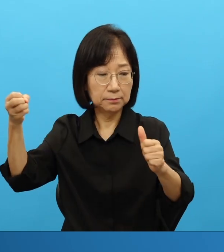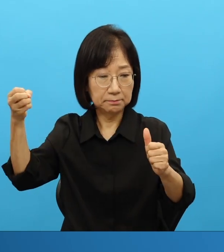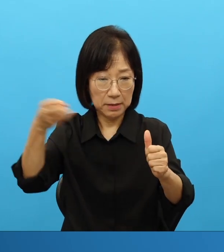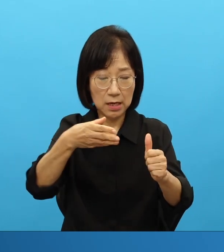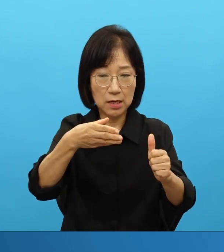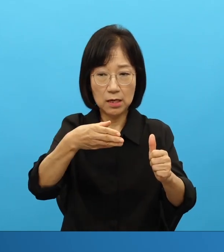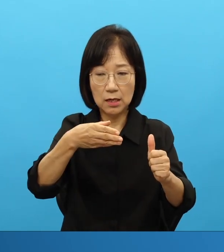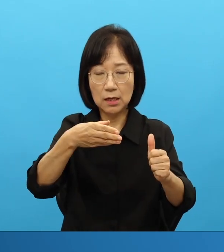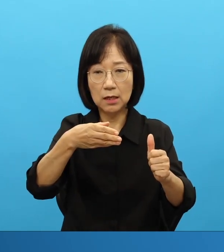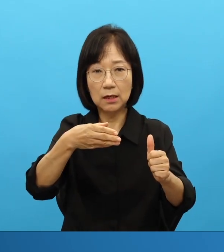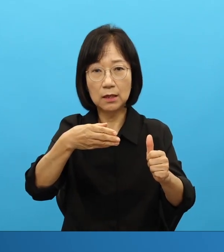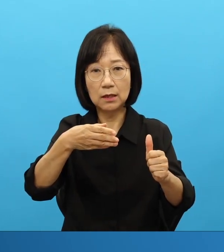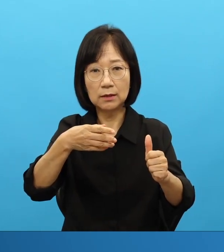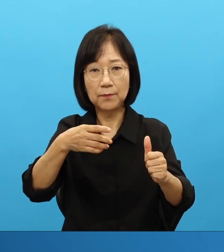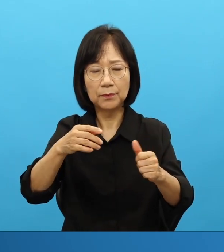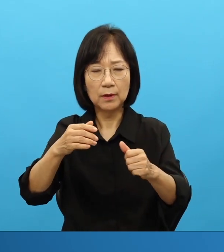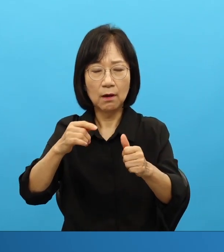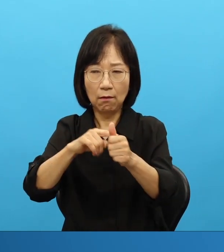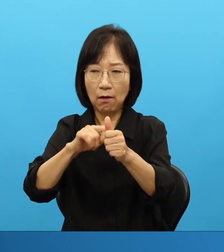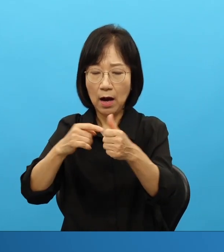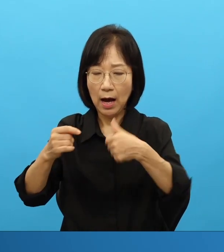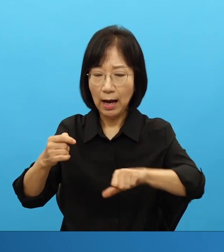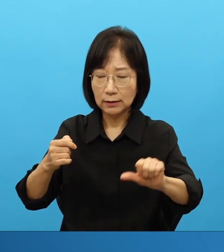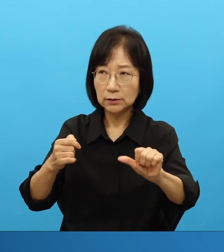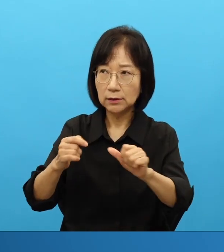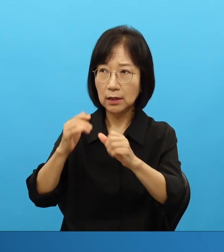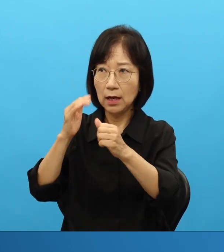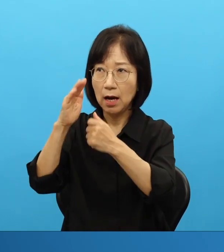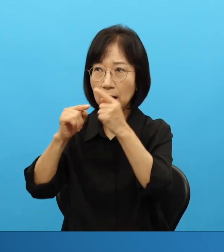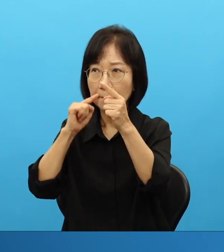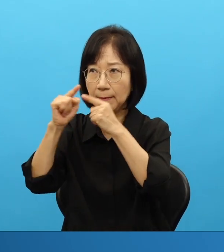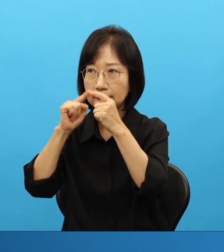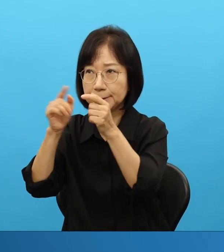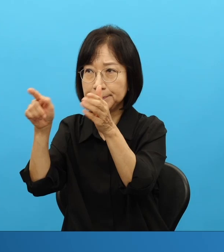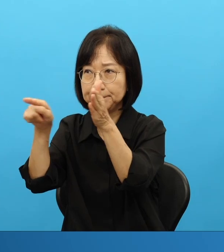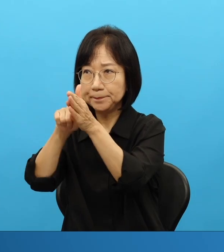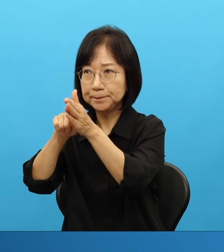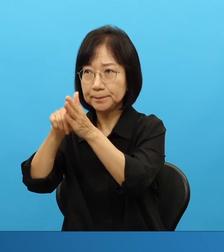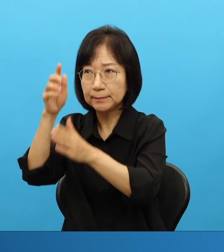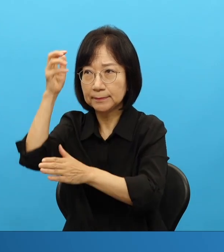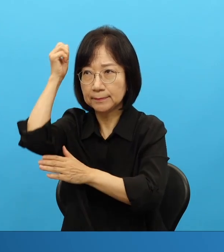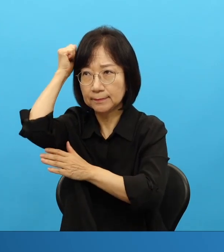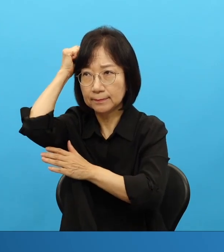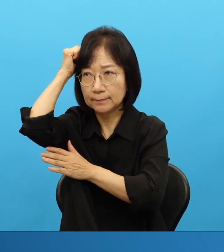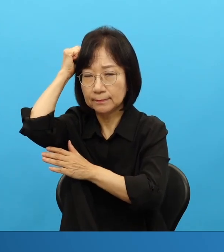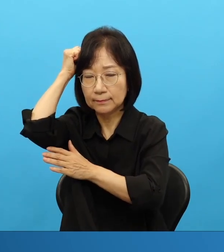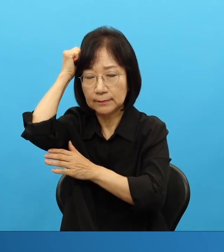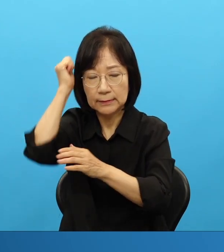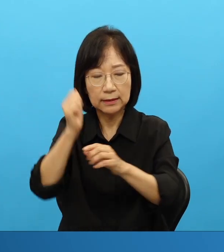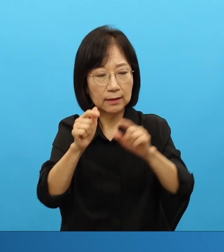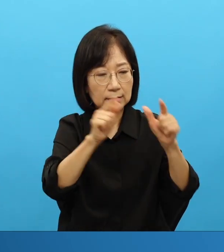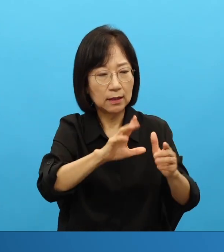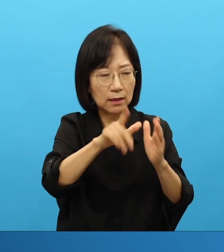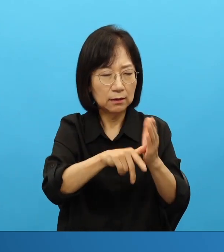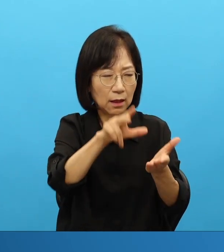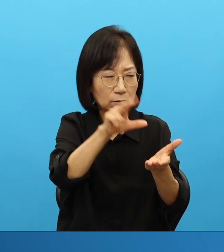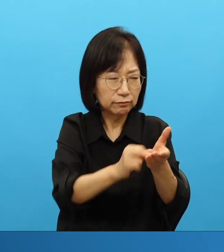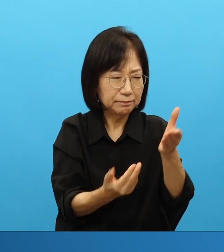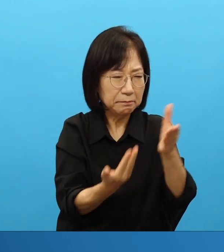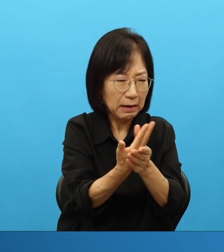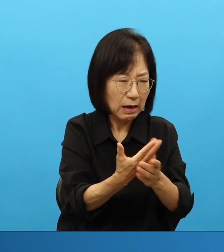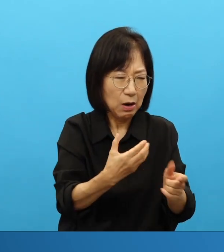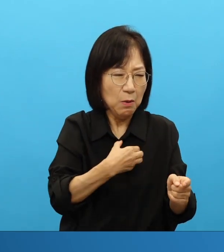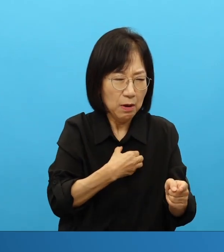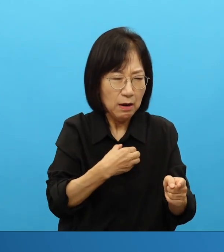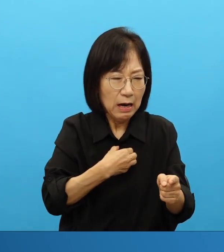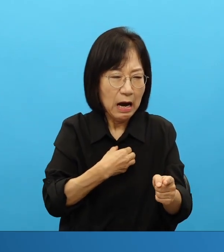shared the word with him. 이 말씀 붙잡고 여러 번 고비 있었습니다만 이때마다 힘을 얻은 거예요. And yes, her son faced many different